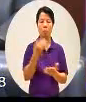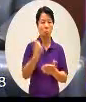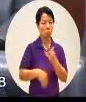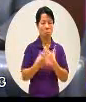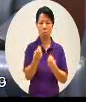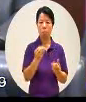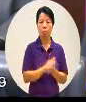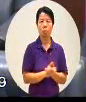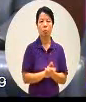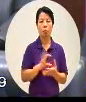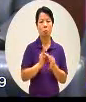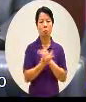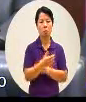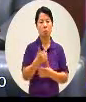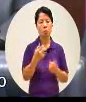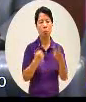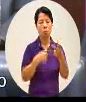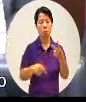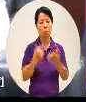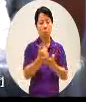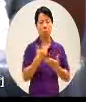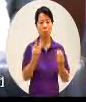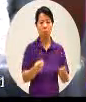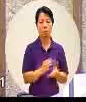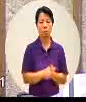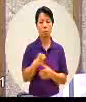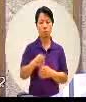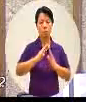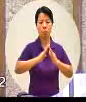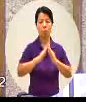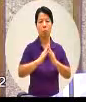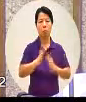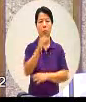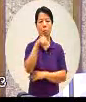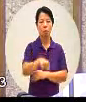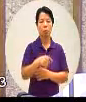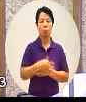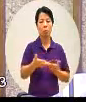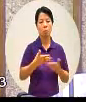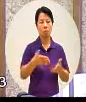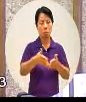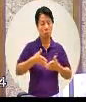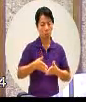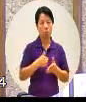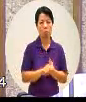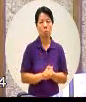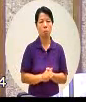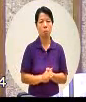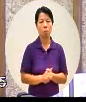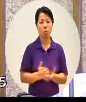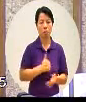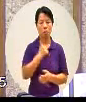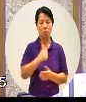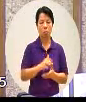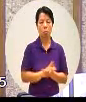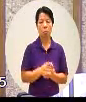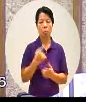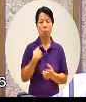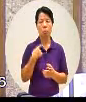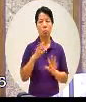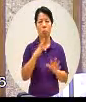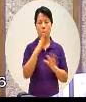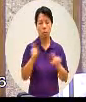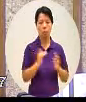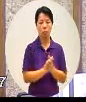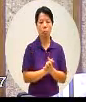不要请？ 这个就是说看市政府有没有这个业务上的需要。事实上，我们现在参事也没有顾